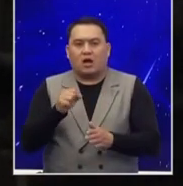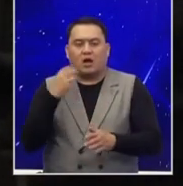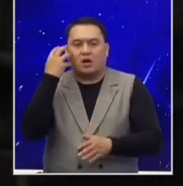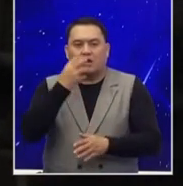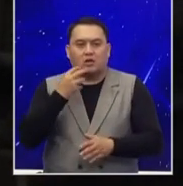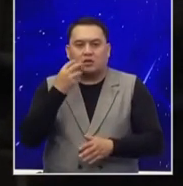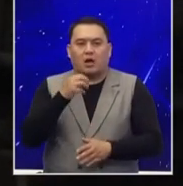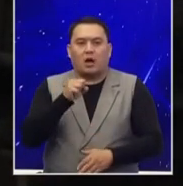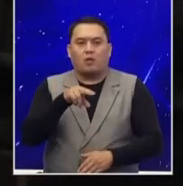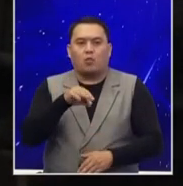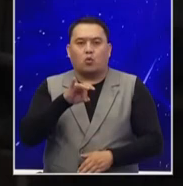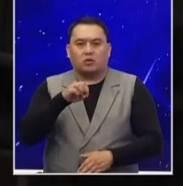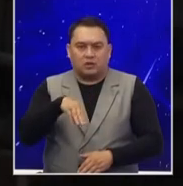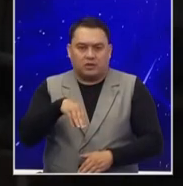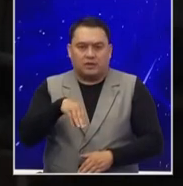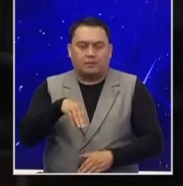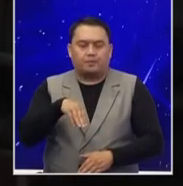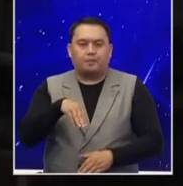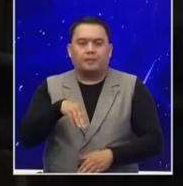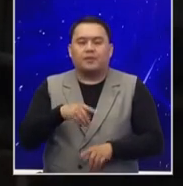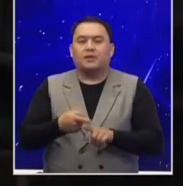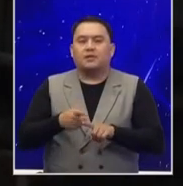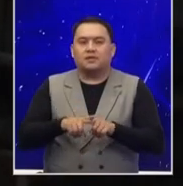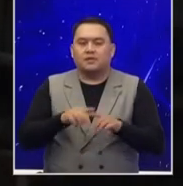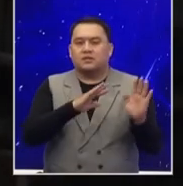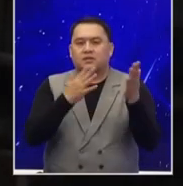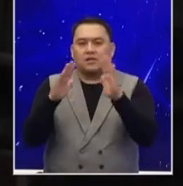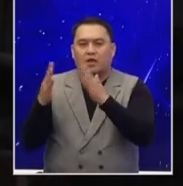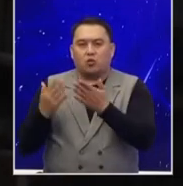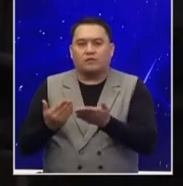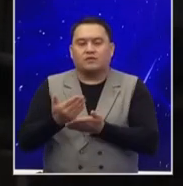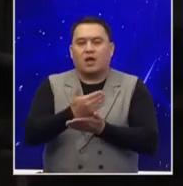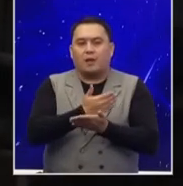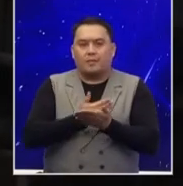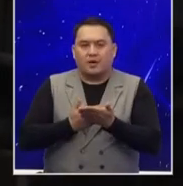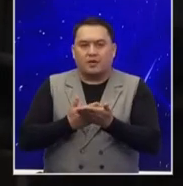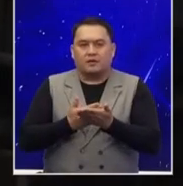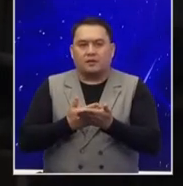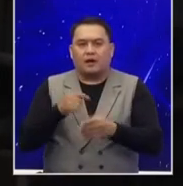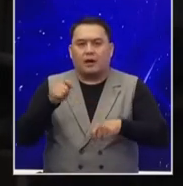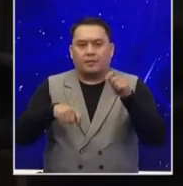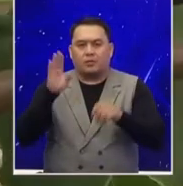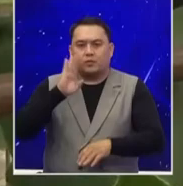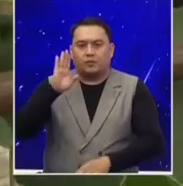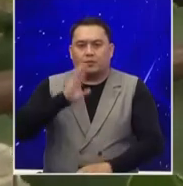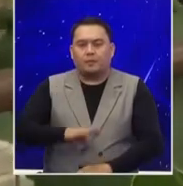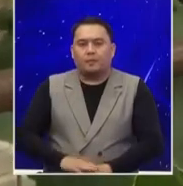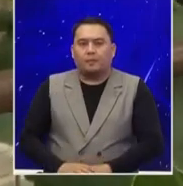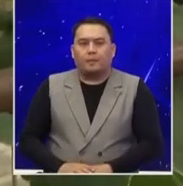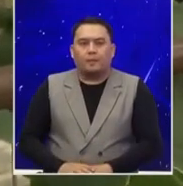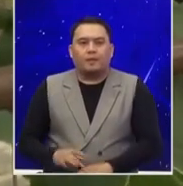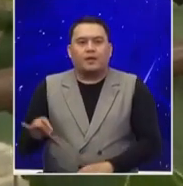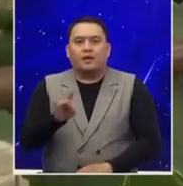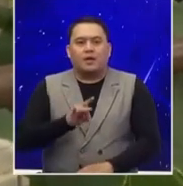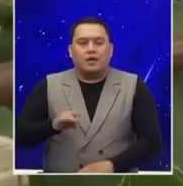сад, сорта «Апорт». Из этих садов почти 560 гектаров орошается с капельным орошением. Также в районе